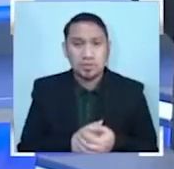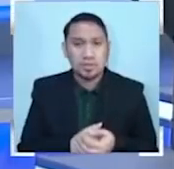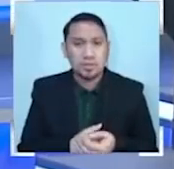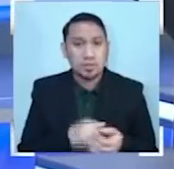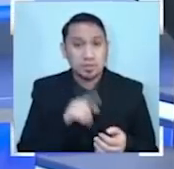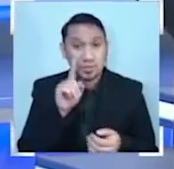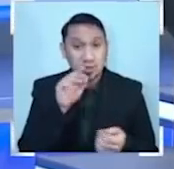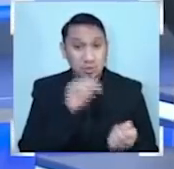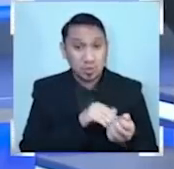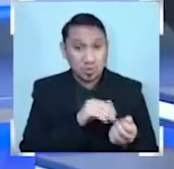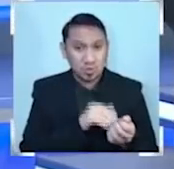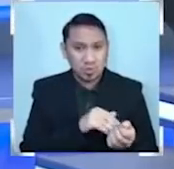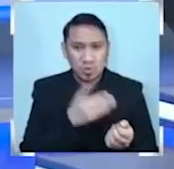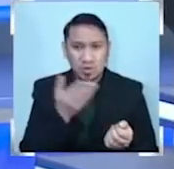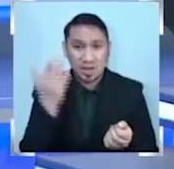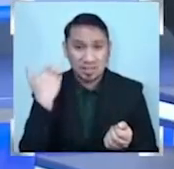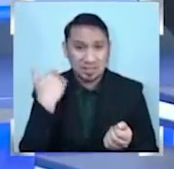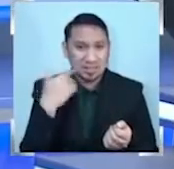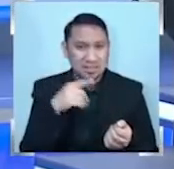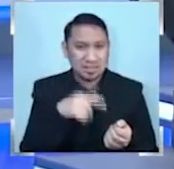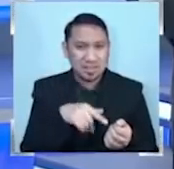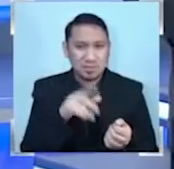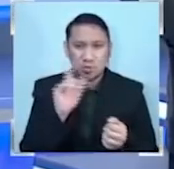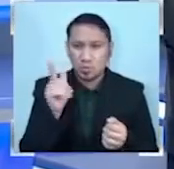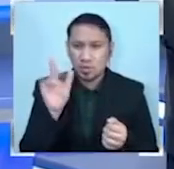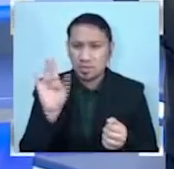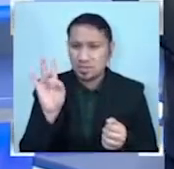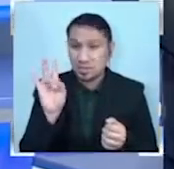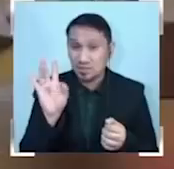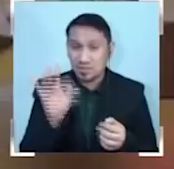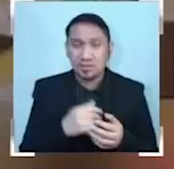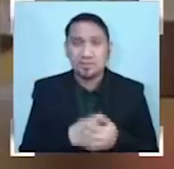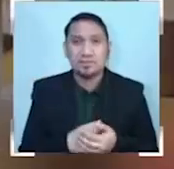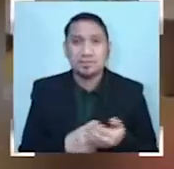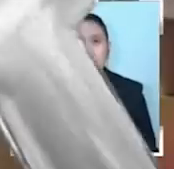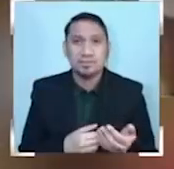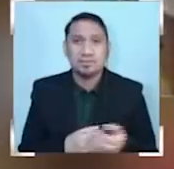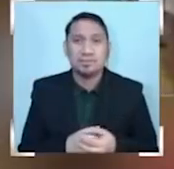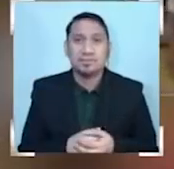noong 2017. Saksi, si John Consulta.